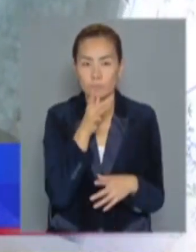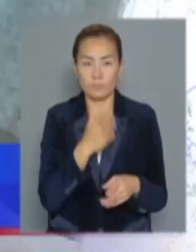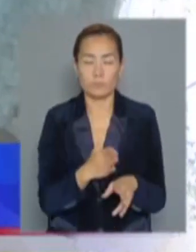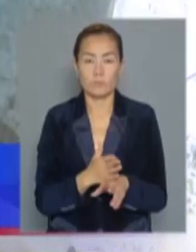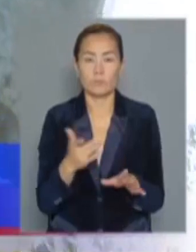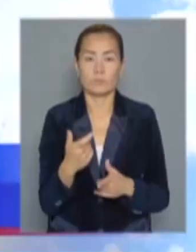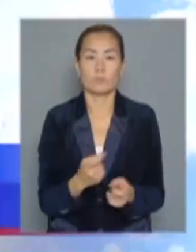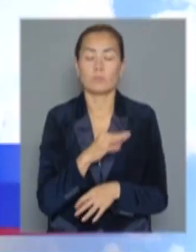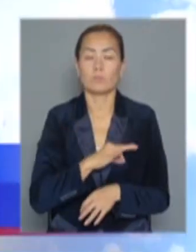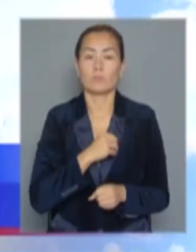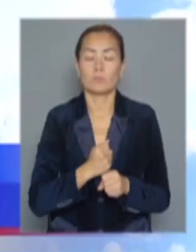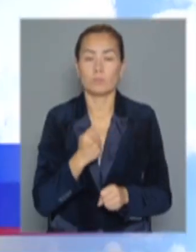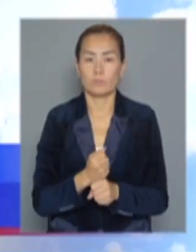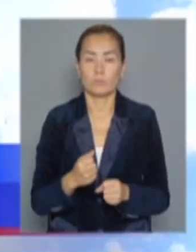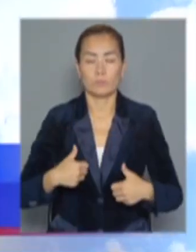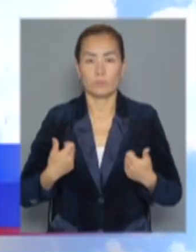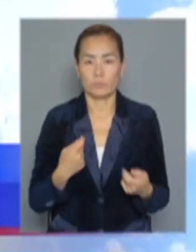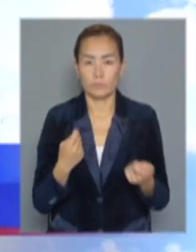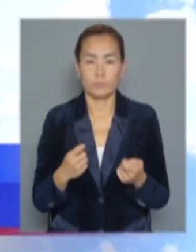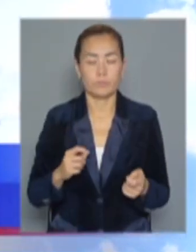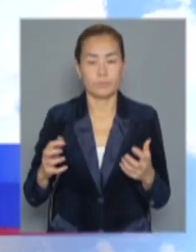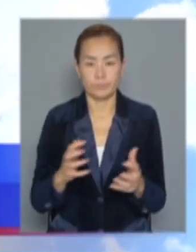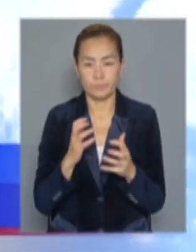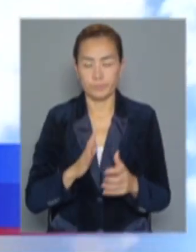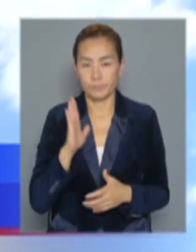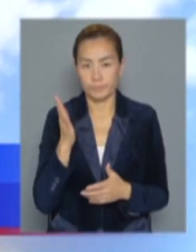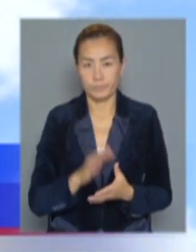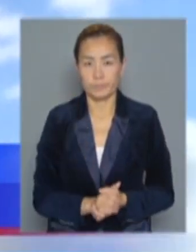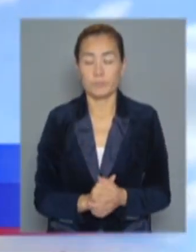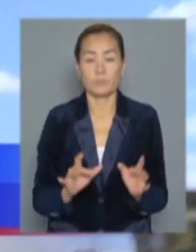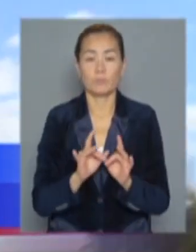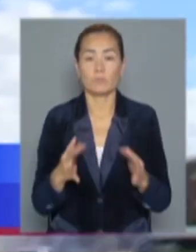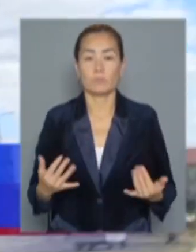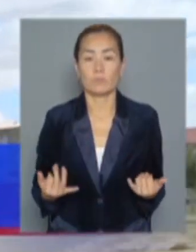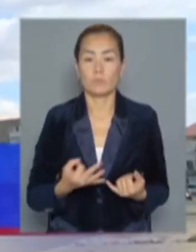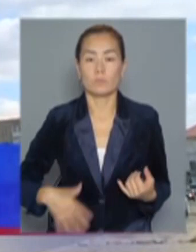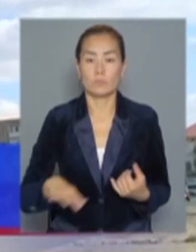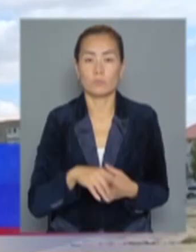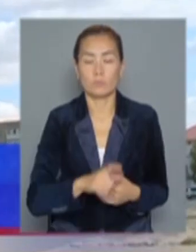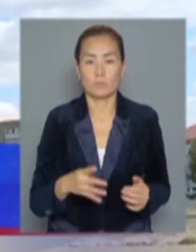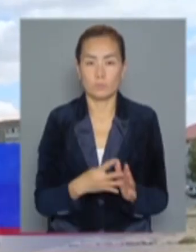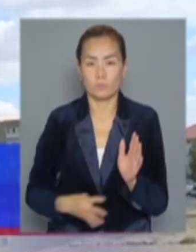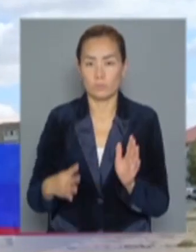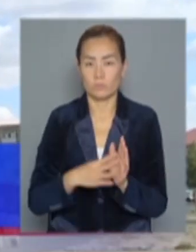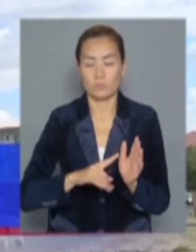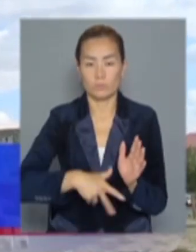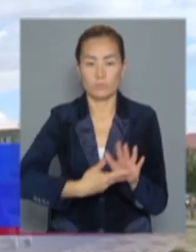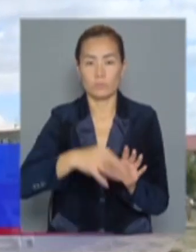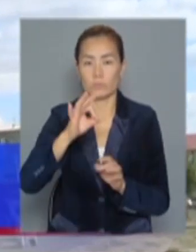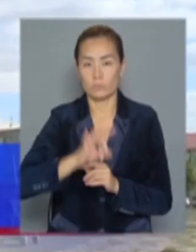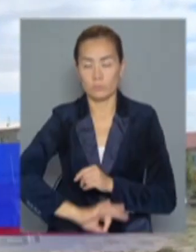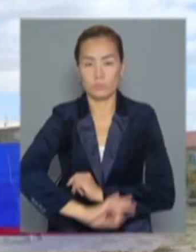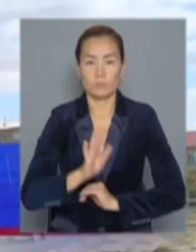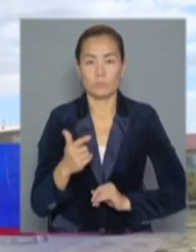кезінде табиғи газды пайдалануда барлық қауіпсіздік шараларын сақтауға шақырды. Айта кетейік, бүгінде облыс тұрғындарының